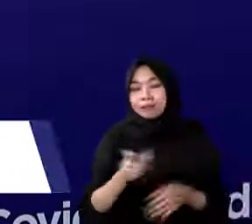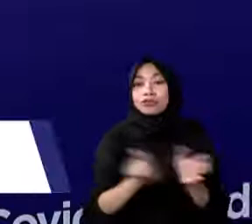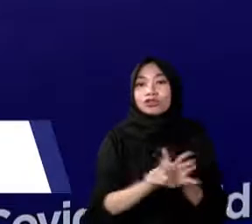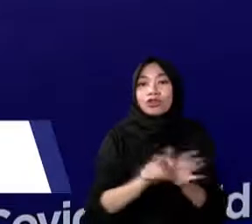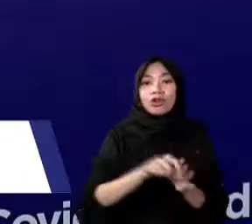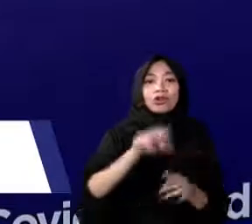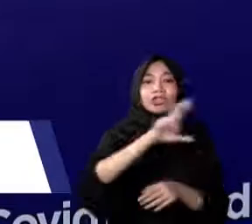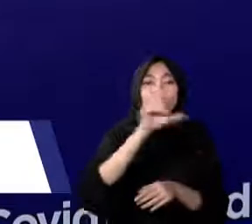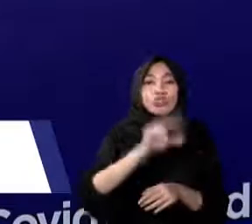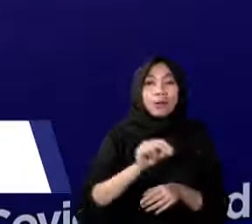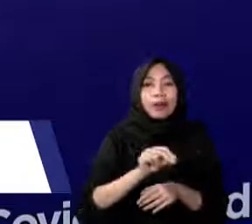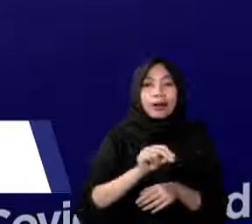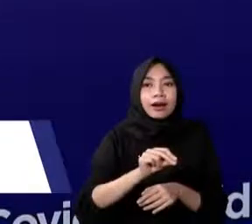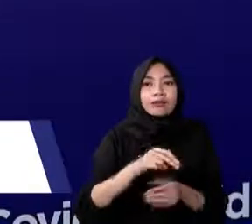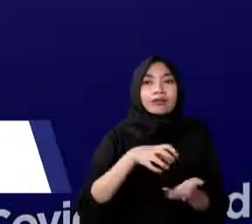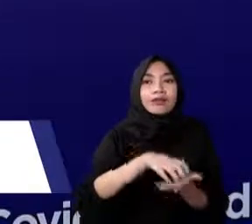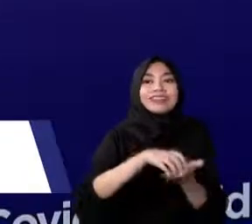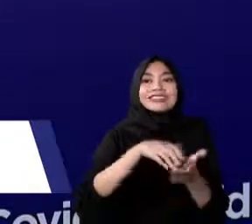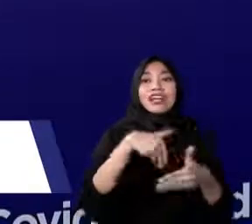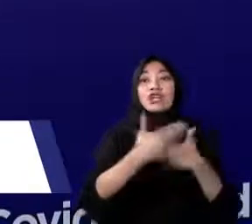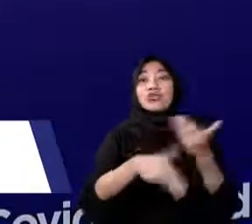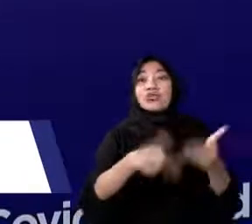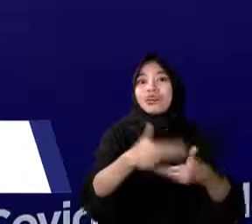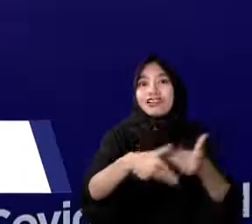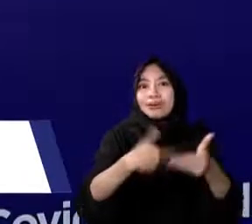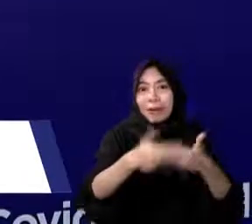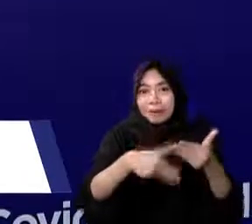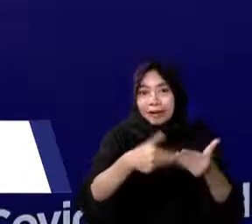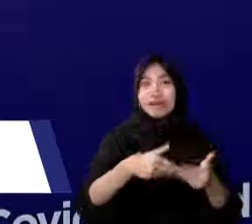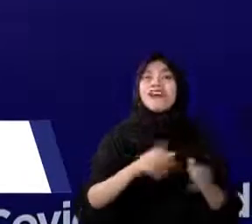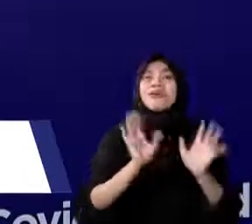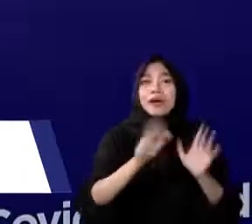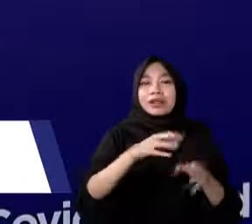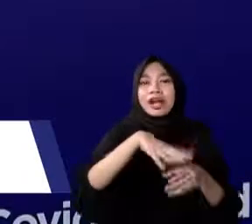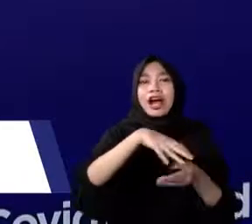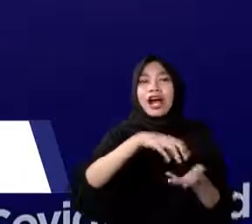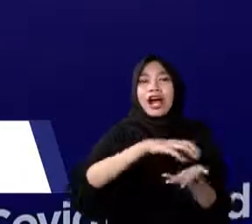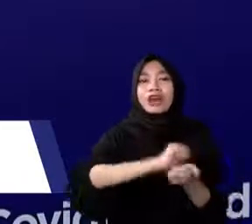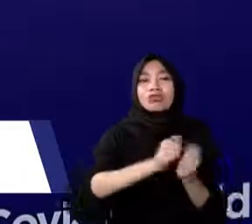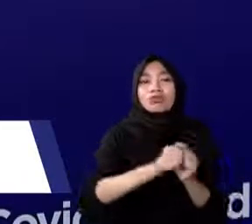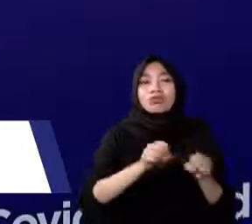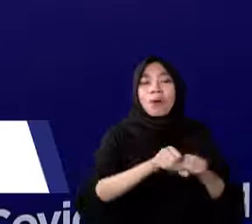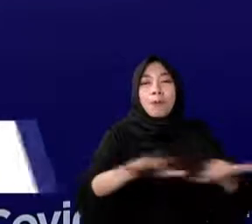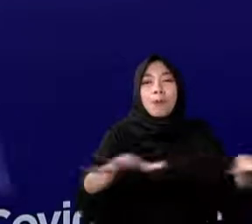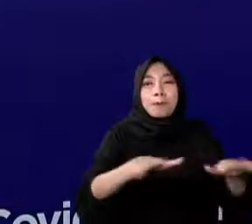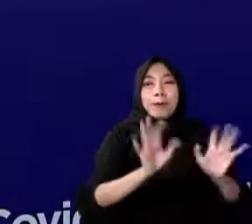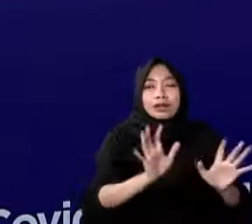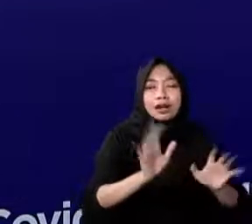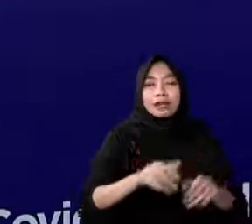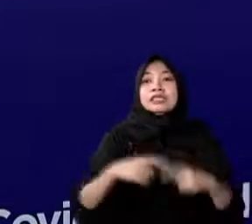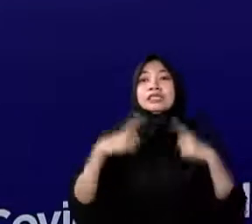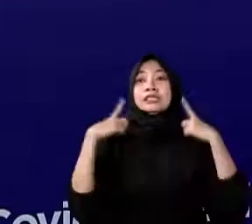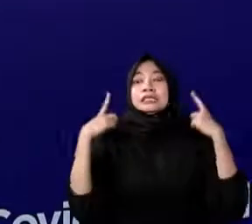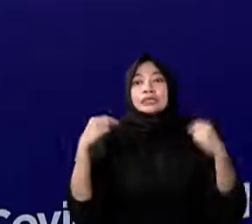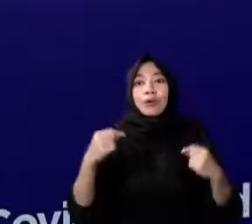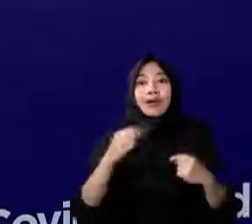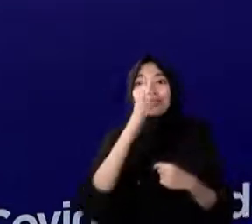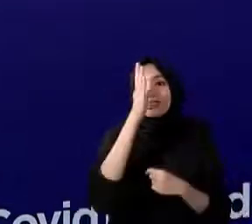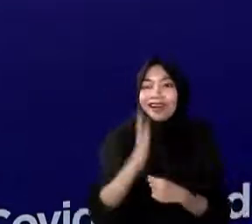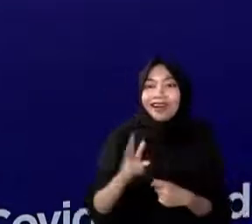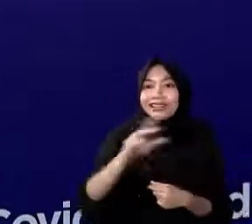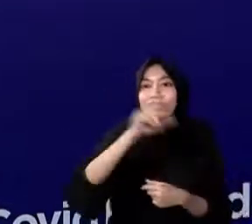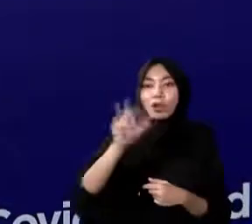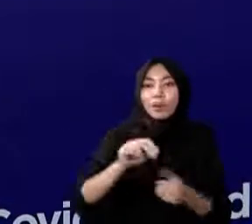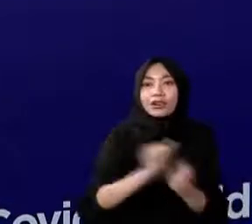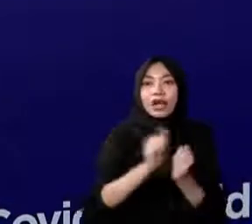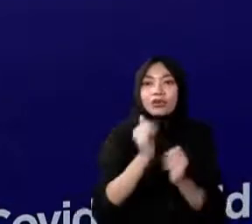juga sumbangsihnya berasal dari klaster industri. Ini banyak kita pantau terjadi. Dan yang kedua, memang Jawa Tengah dengan Jawa Barat menunjukkan kenaikan